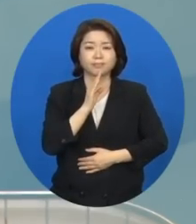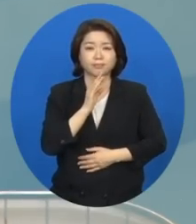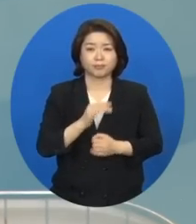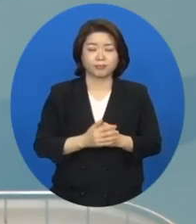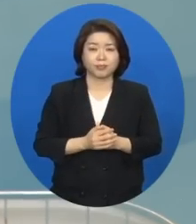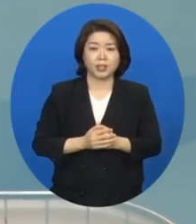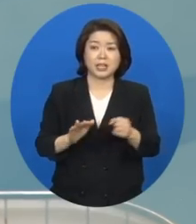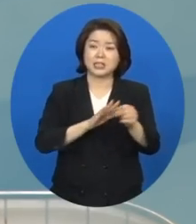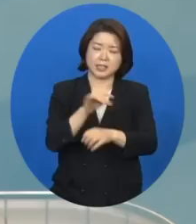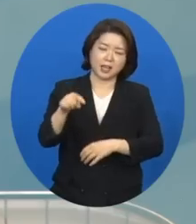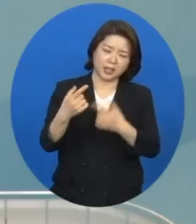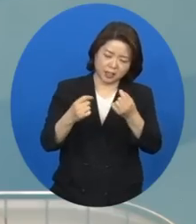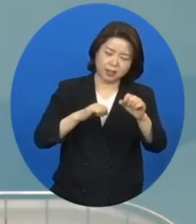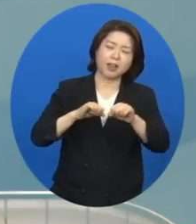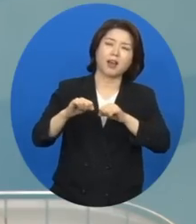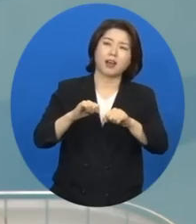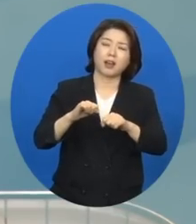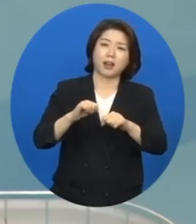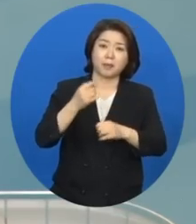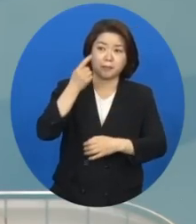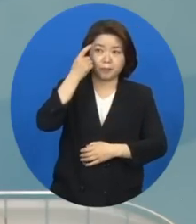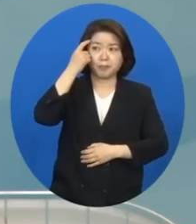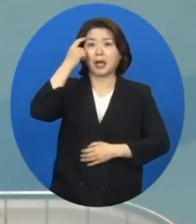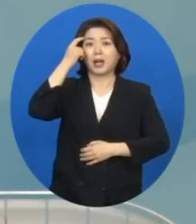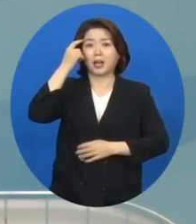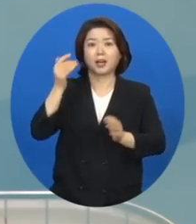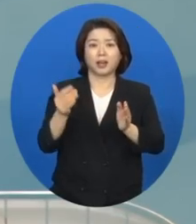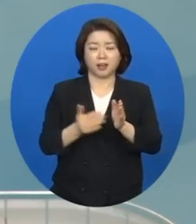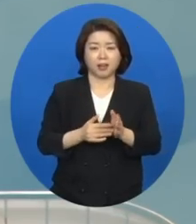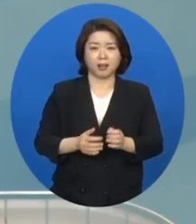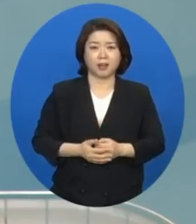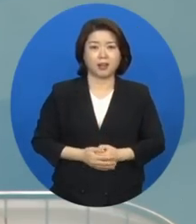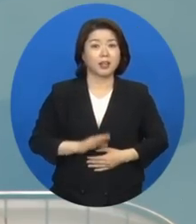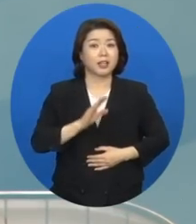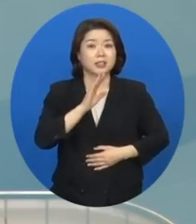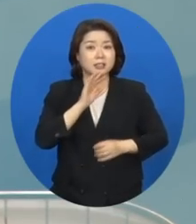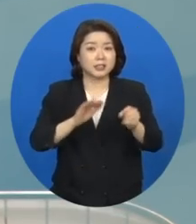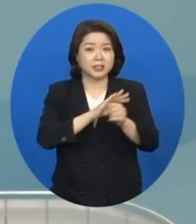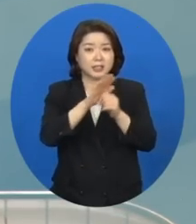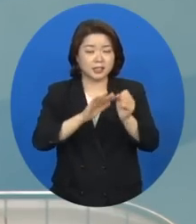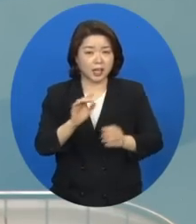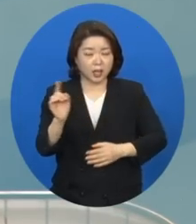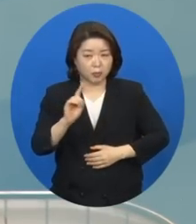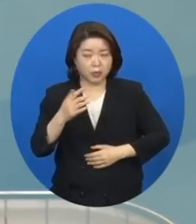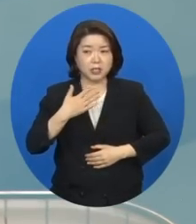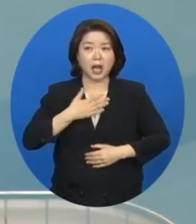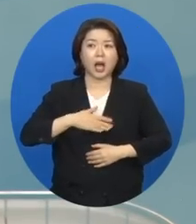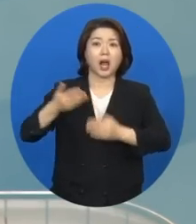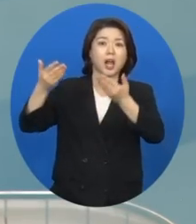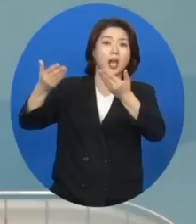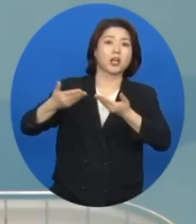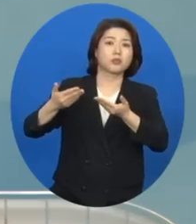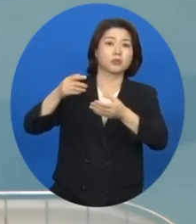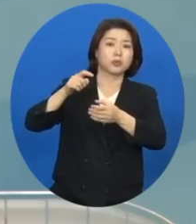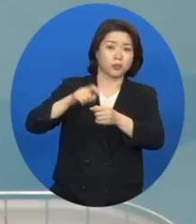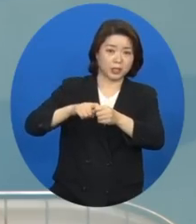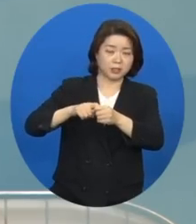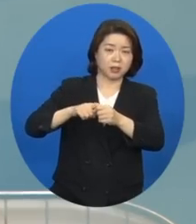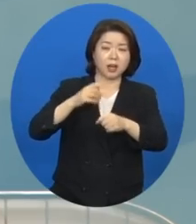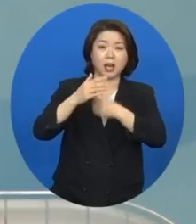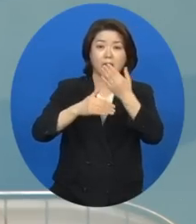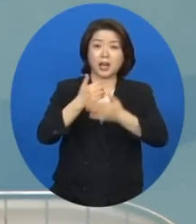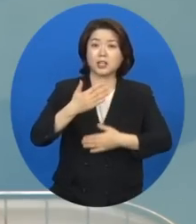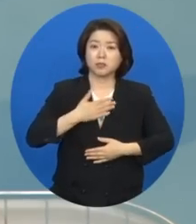사랑은 이렇게 하는 거지 깨닫게 되었습니다. 진짜 사랑이 무엇인지 알게 하시려고 하나님께서